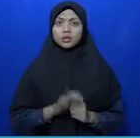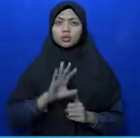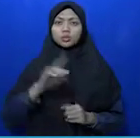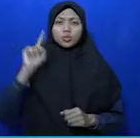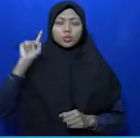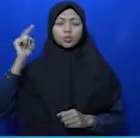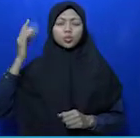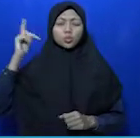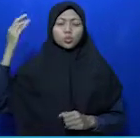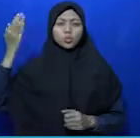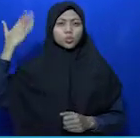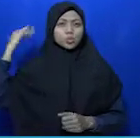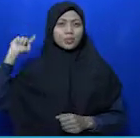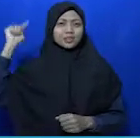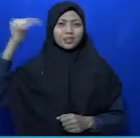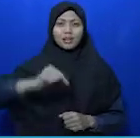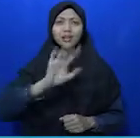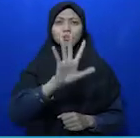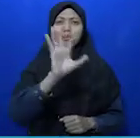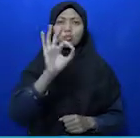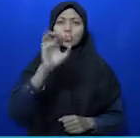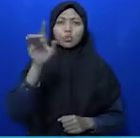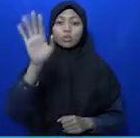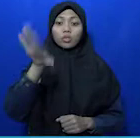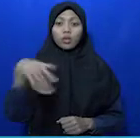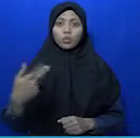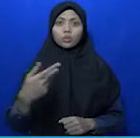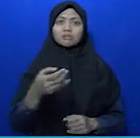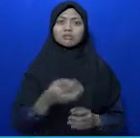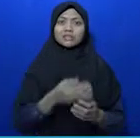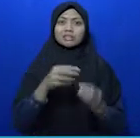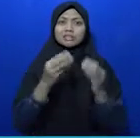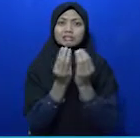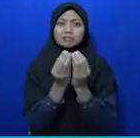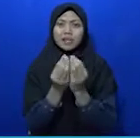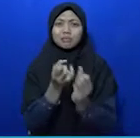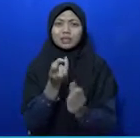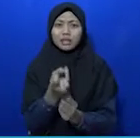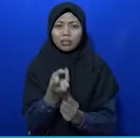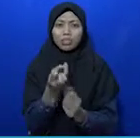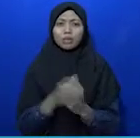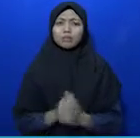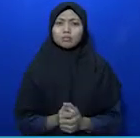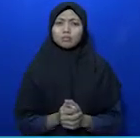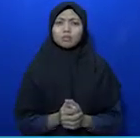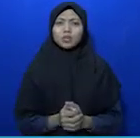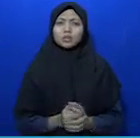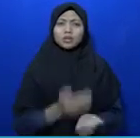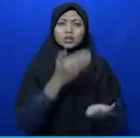pula proporsi saham yang kecil tadi itu dividennya enggak pernah dibagikan juga.